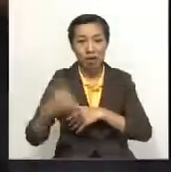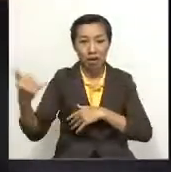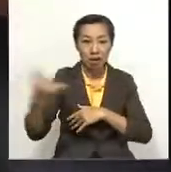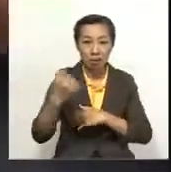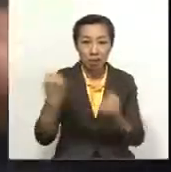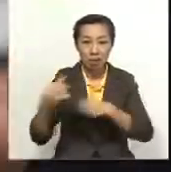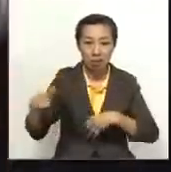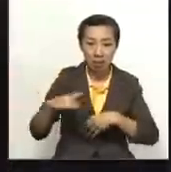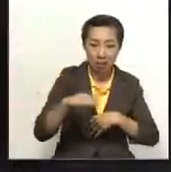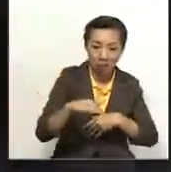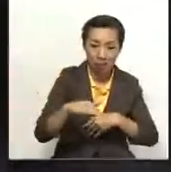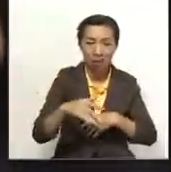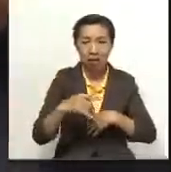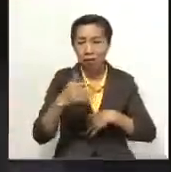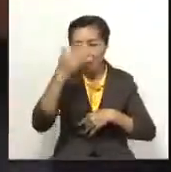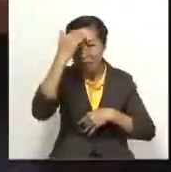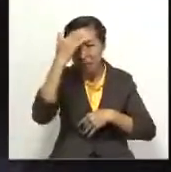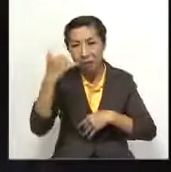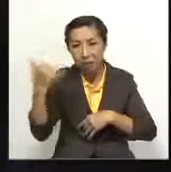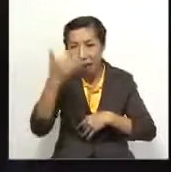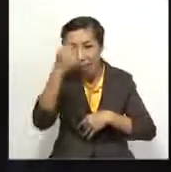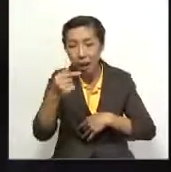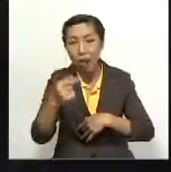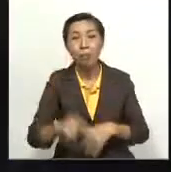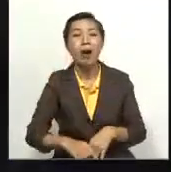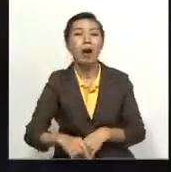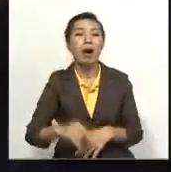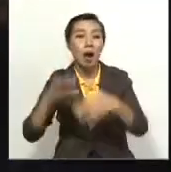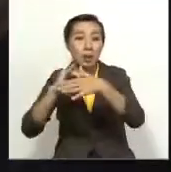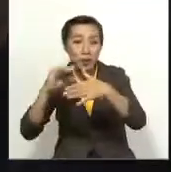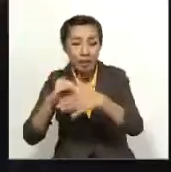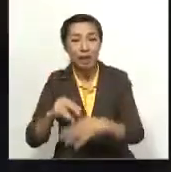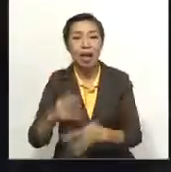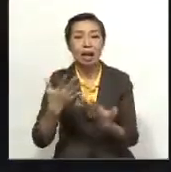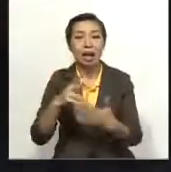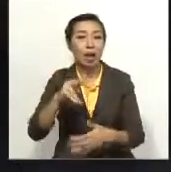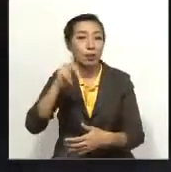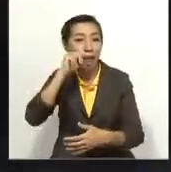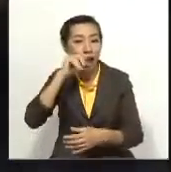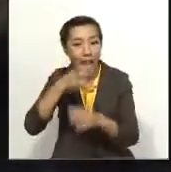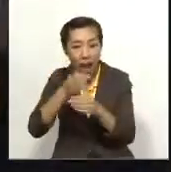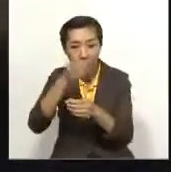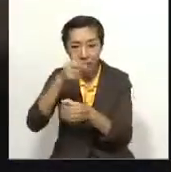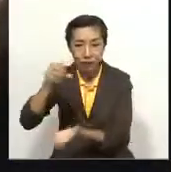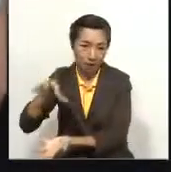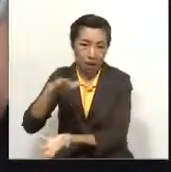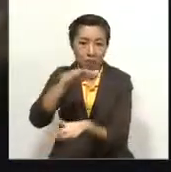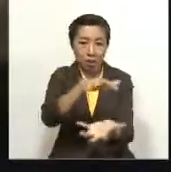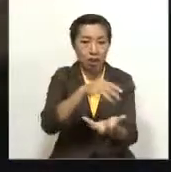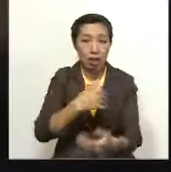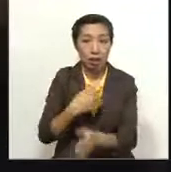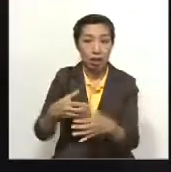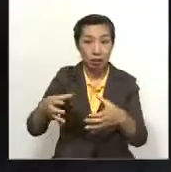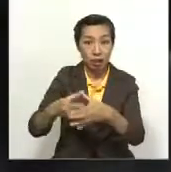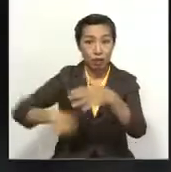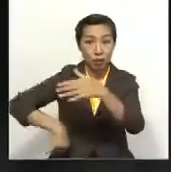าทีมเหรอ ยังยังนำเนื้อสัตว์กับน้ำมาแล้วครับก็เมื่อกี้คุยกับผู้จัดการบอกว่าเดี๋ยวถ้